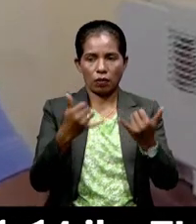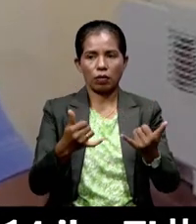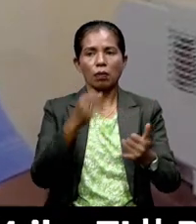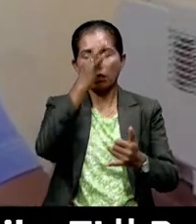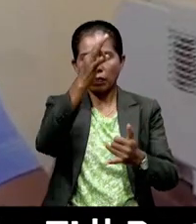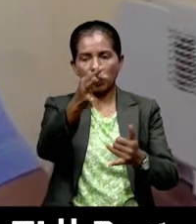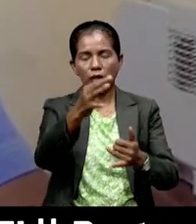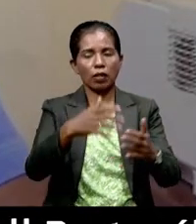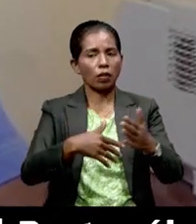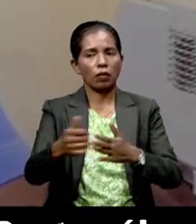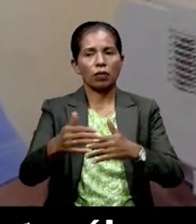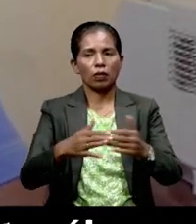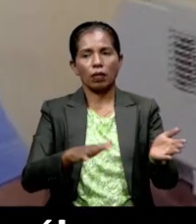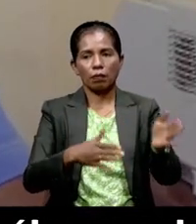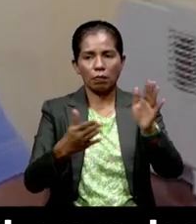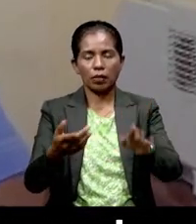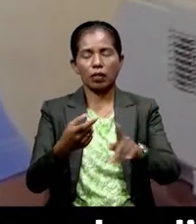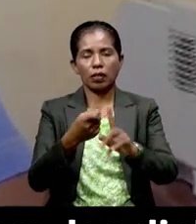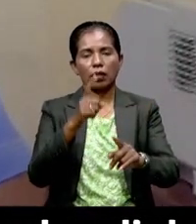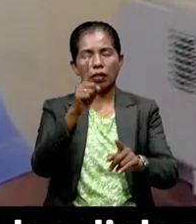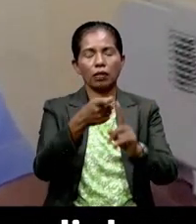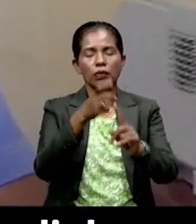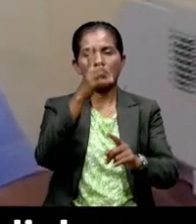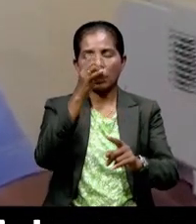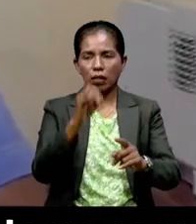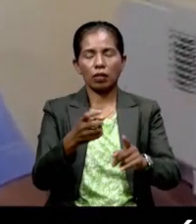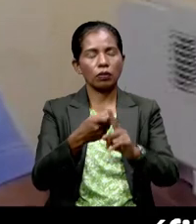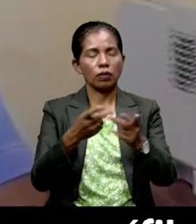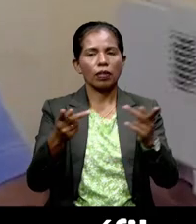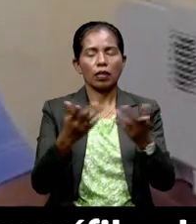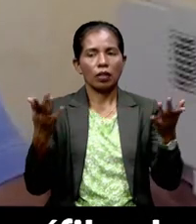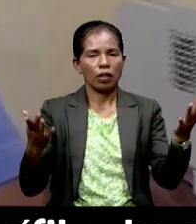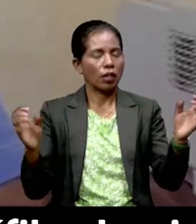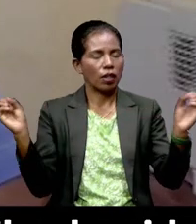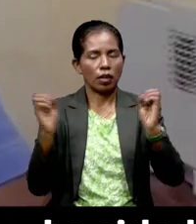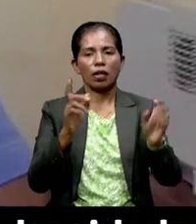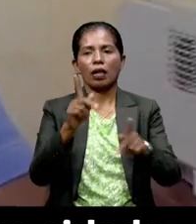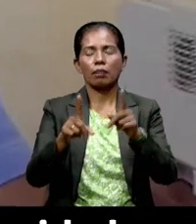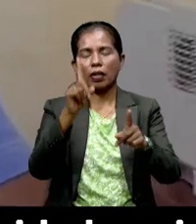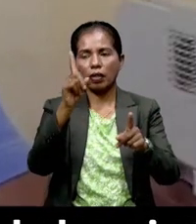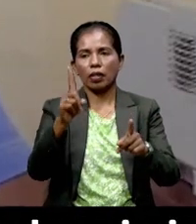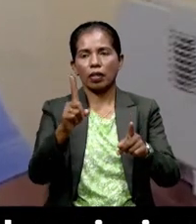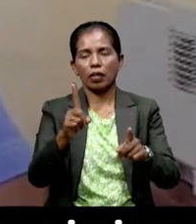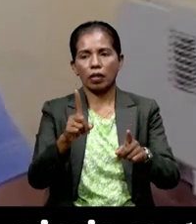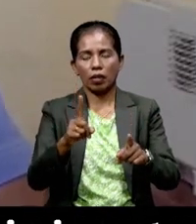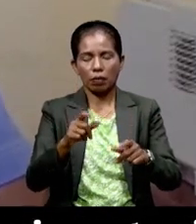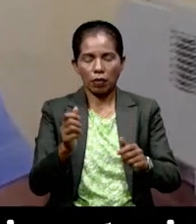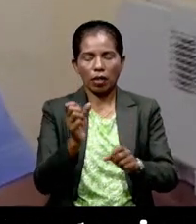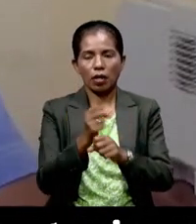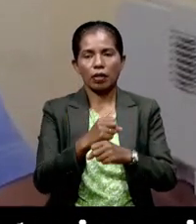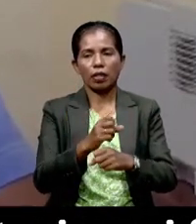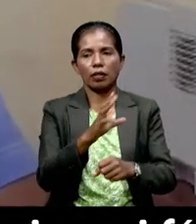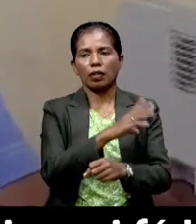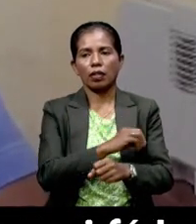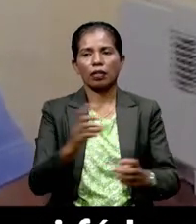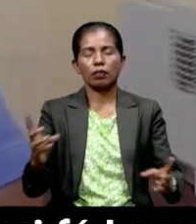oin qualquer mate ida mai si dili, mai si nebede, la iha ema ida atu escolta. Laia e meira